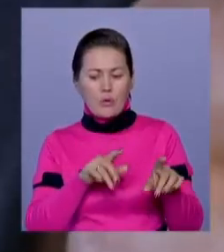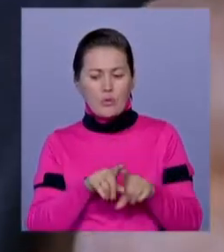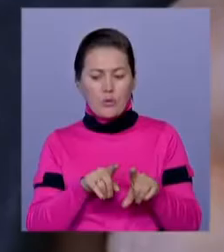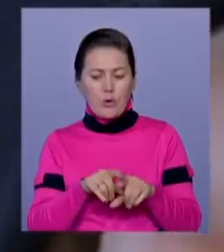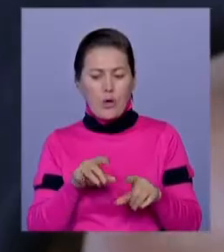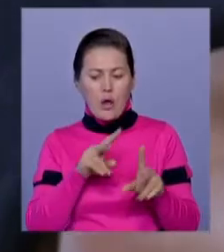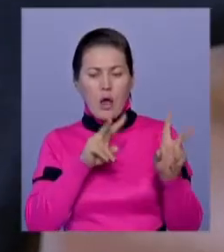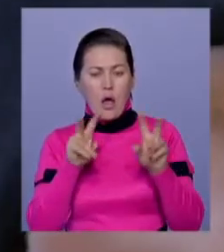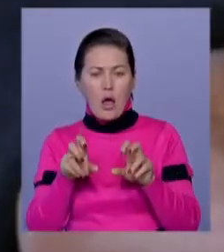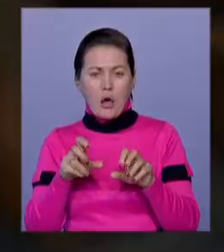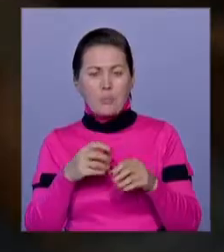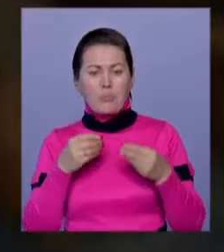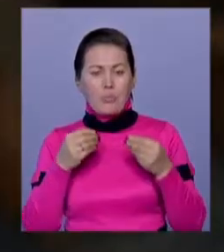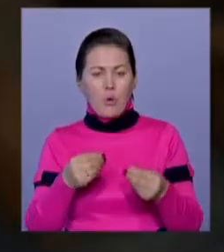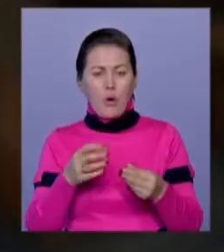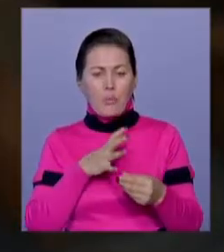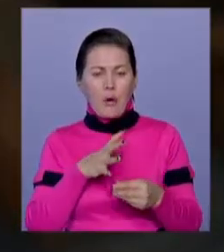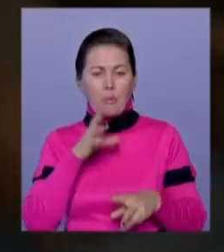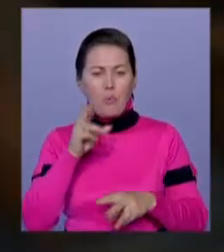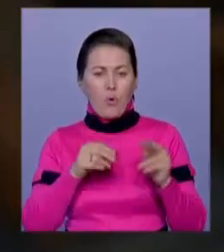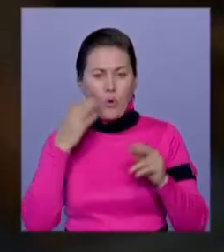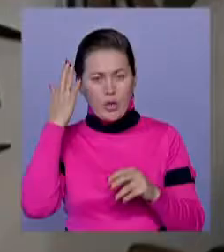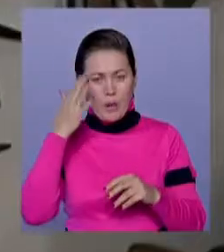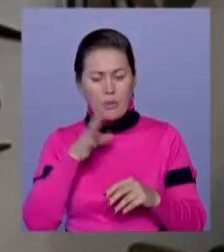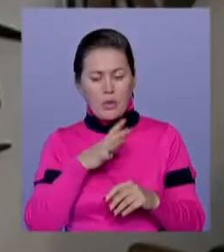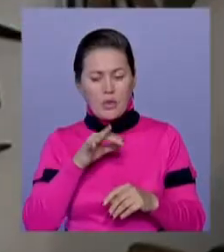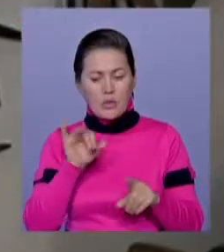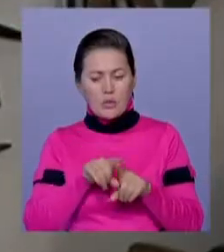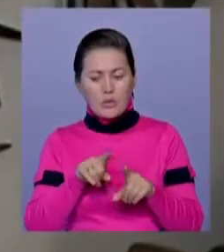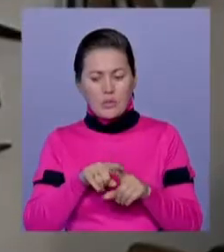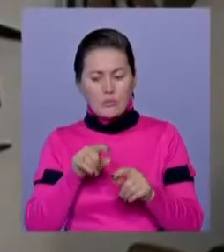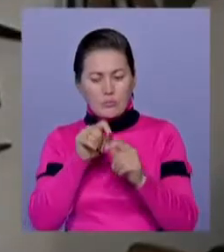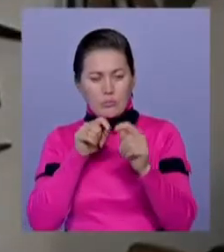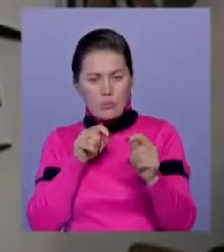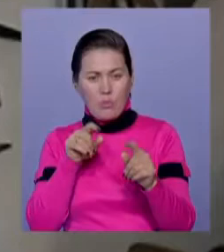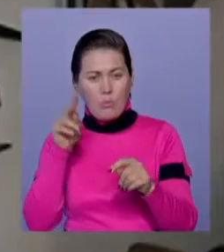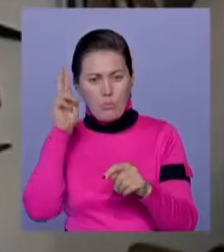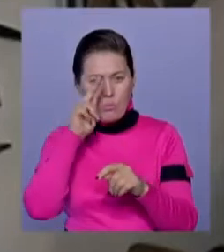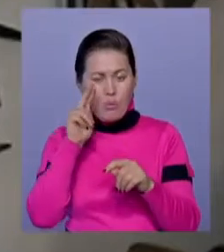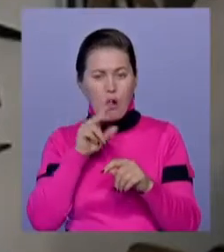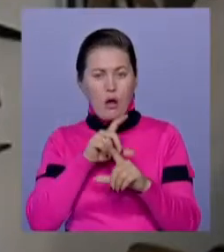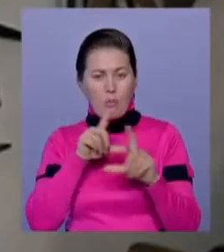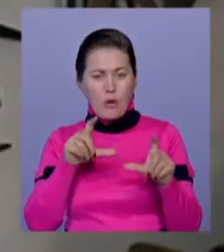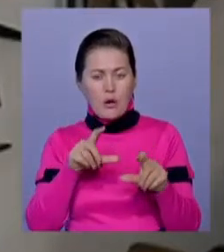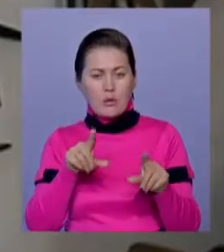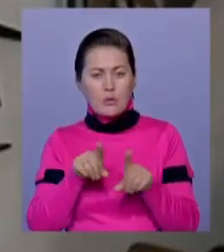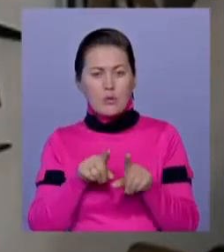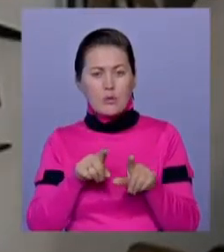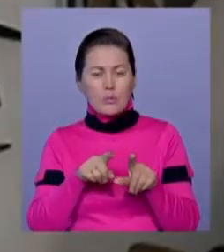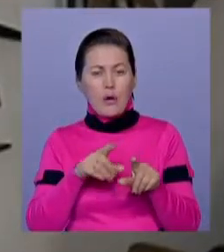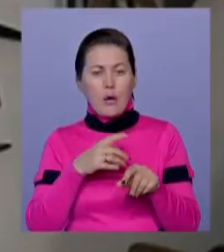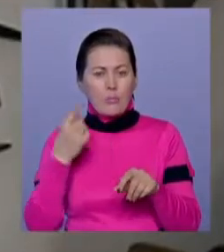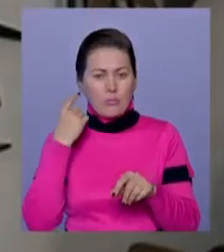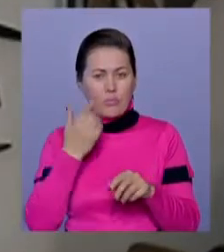осы мақаланың септігі тиер деген ойдамыз. Бетке ұстар осы садақ атудан бірде бір есімді естіп